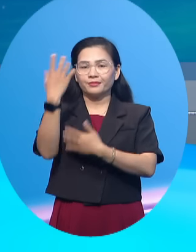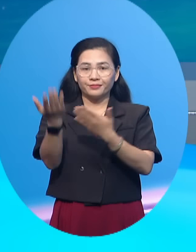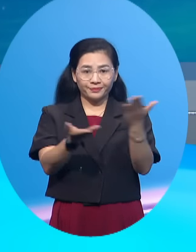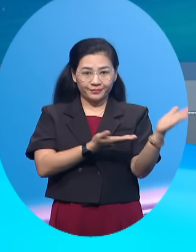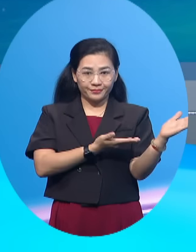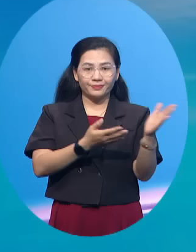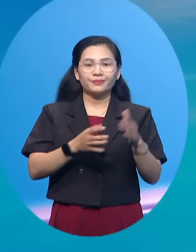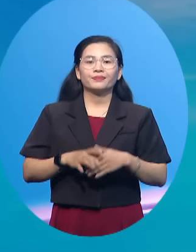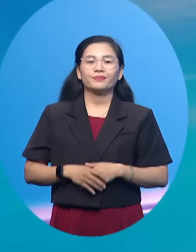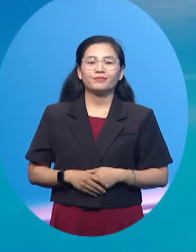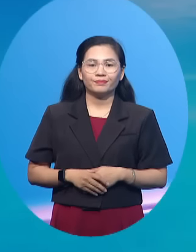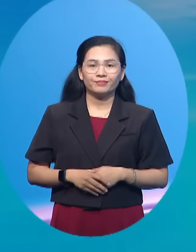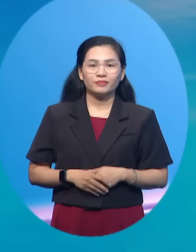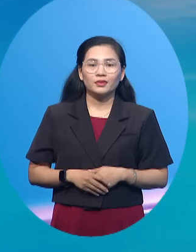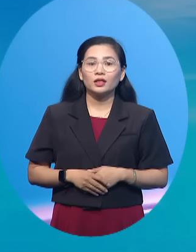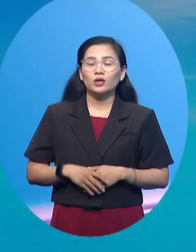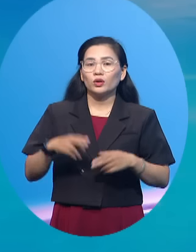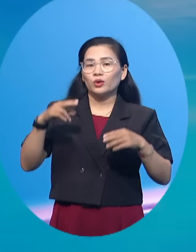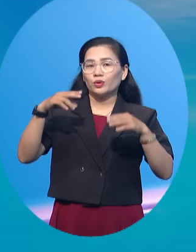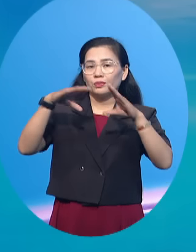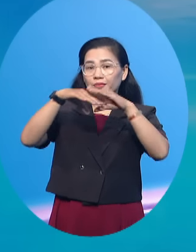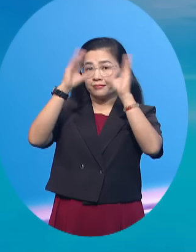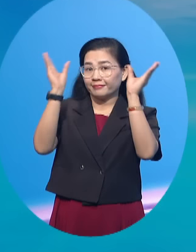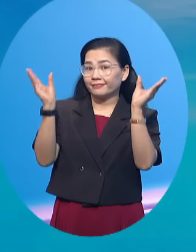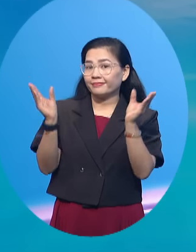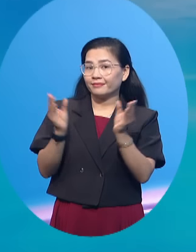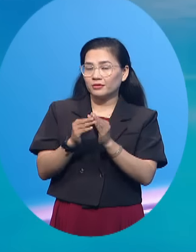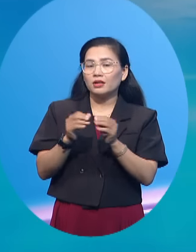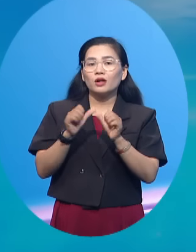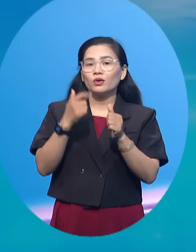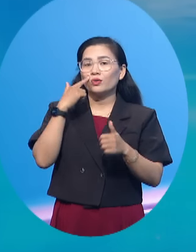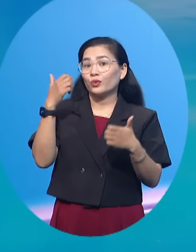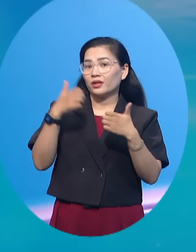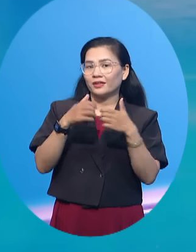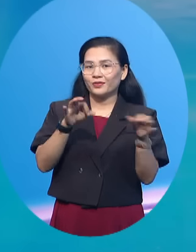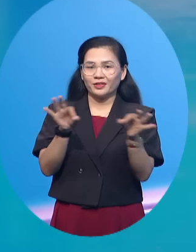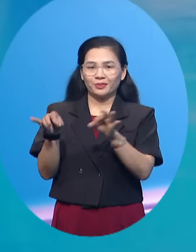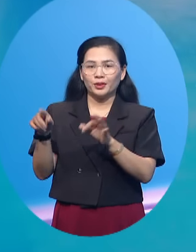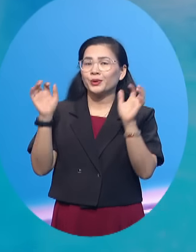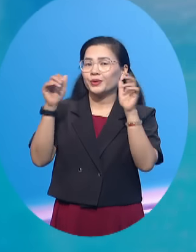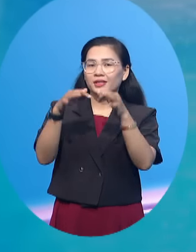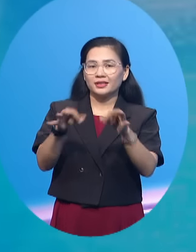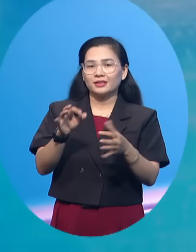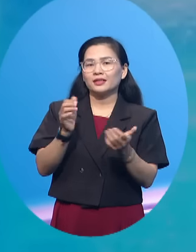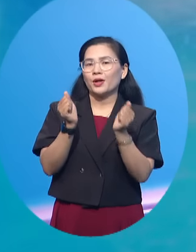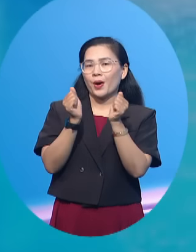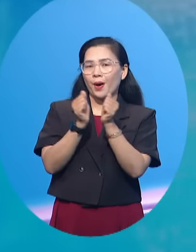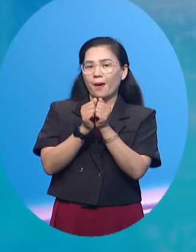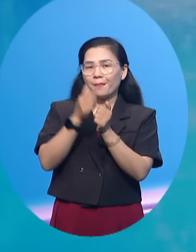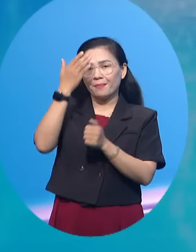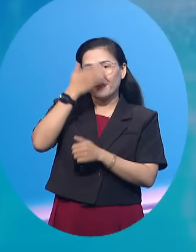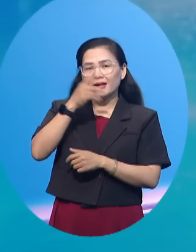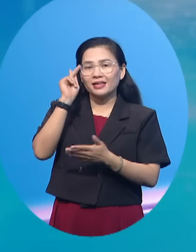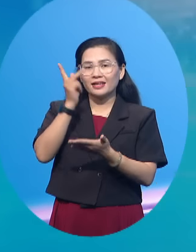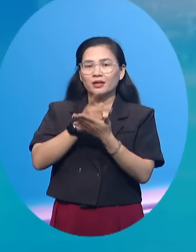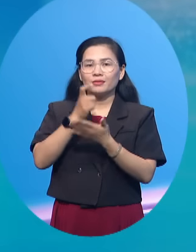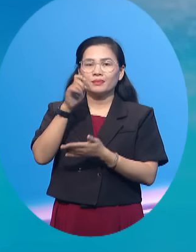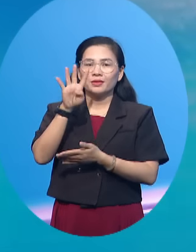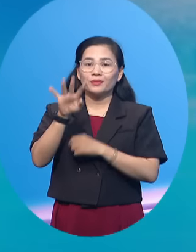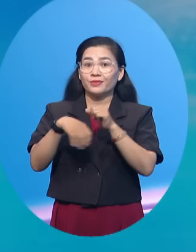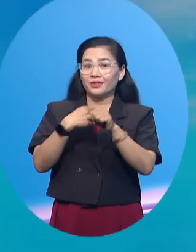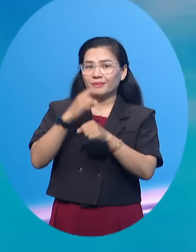Minh. Thưa quý vị, Ủy ban Mặt trận Tổ quốc Việt Nam thành phố Thủ Đức, Thành phố Hồ Chí Minh đã tổ chức họp mặt kỷ niệm 94 năm ngày thành